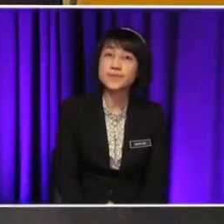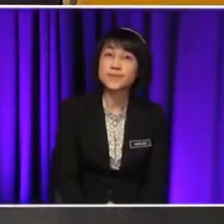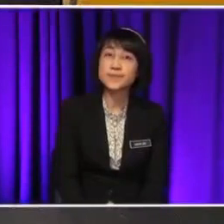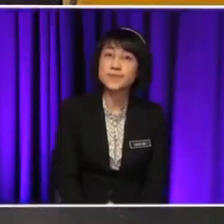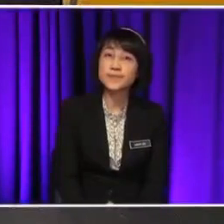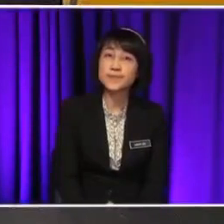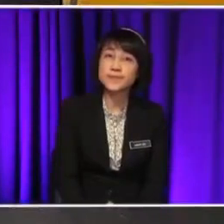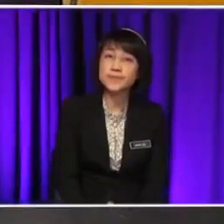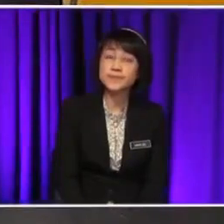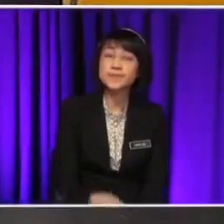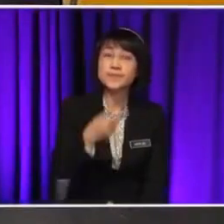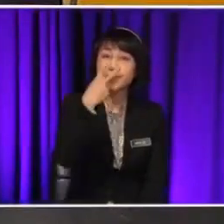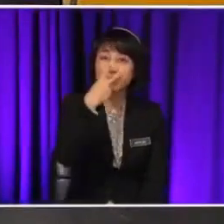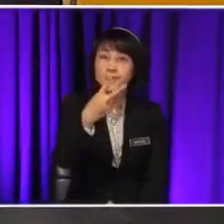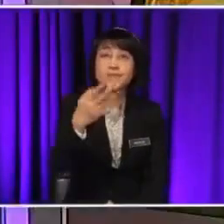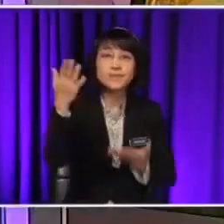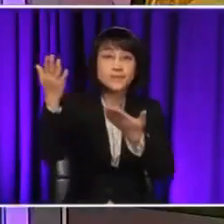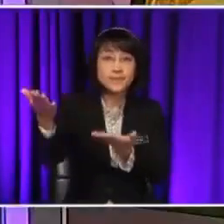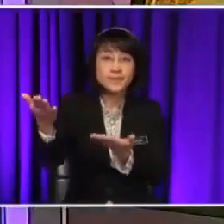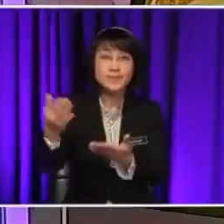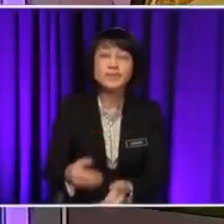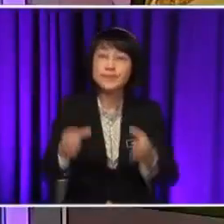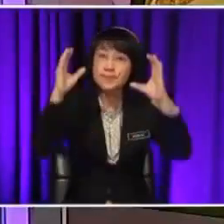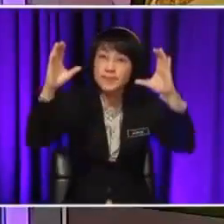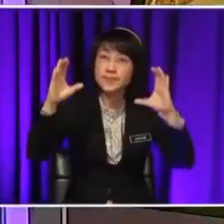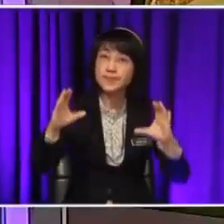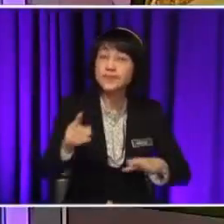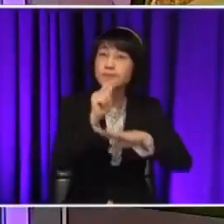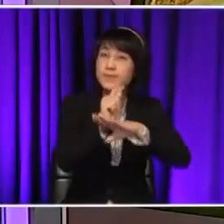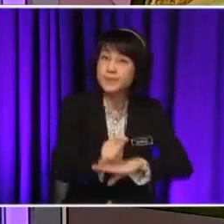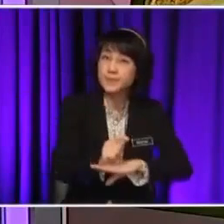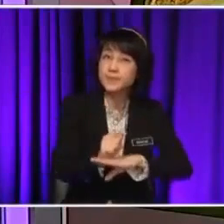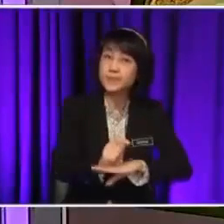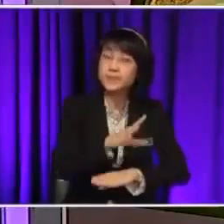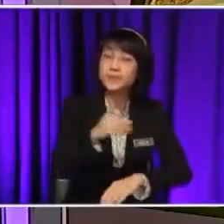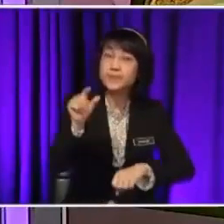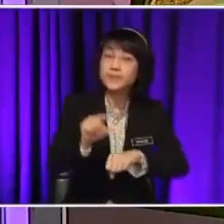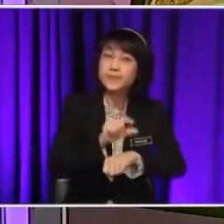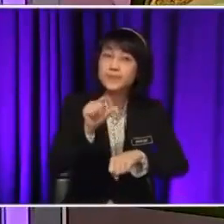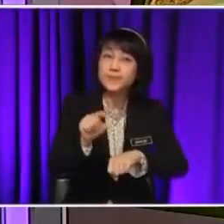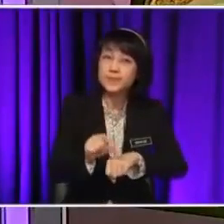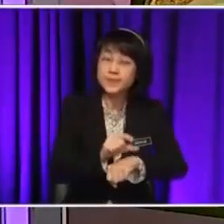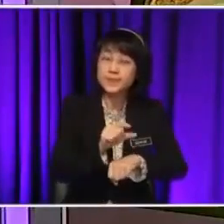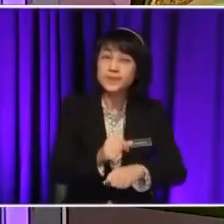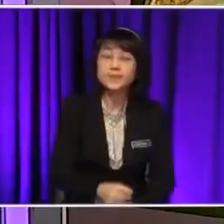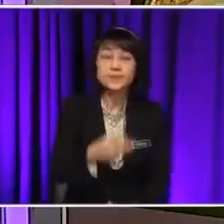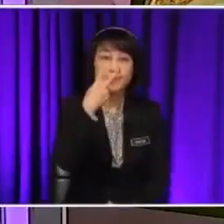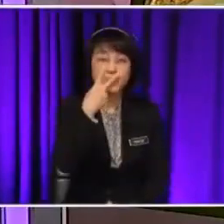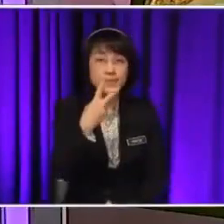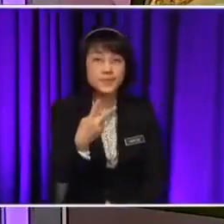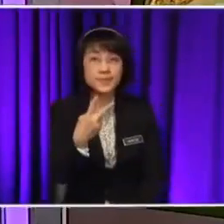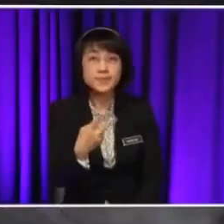Okey. Tengok balik ke depan. Okey, kaedah tradisional dan penggunaan ni. Okey, kita tengok kat sini.